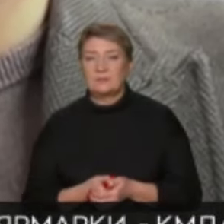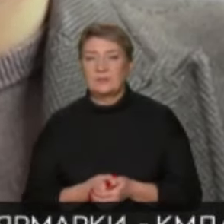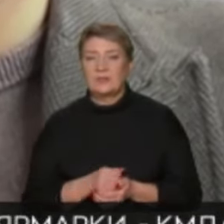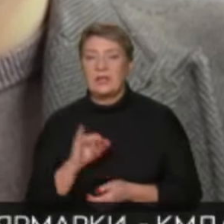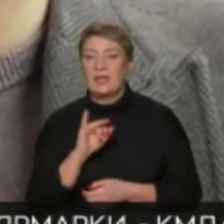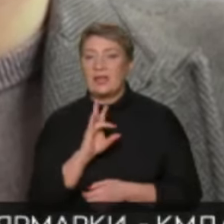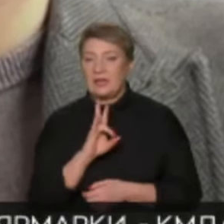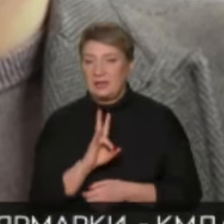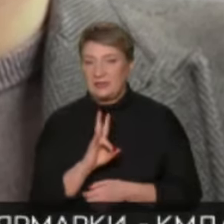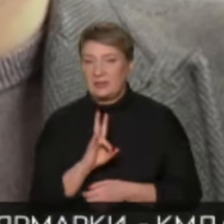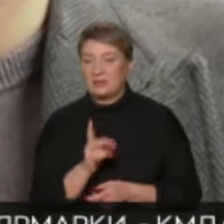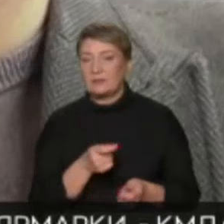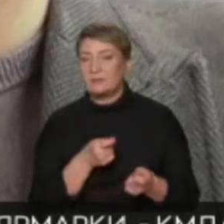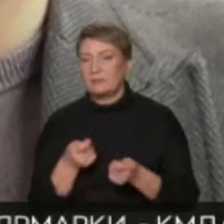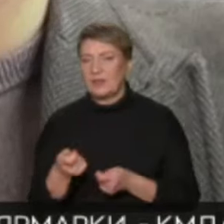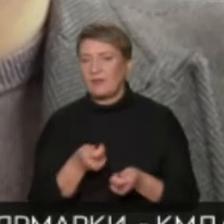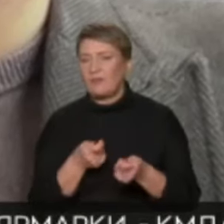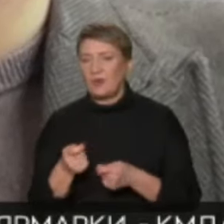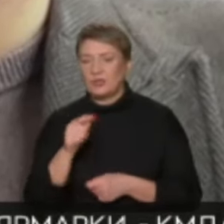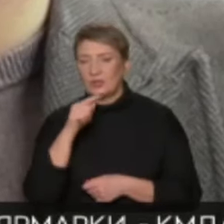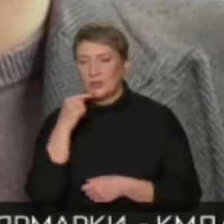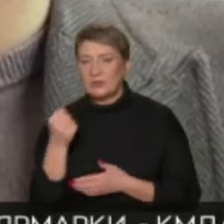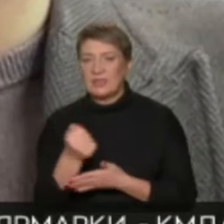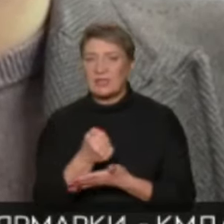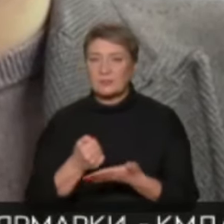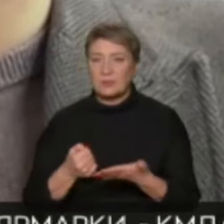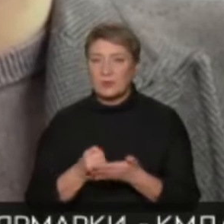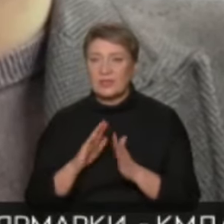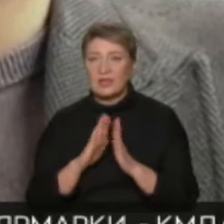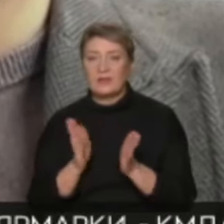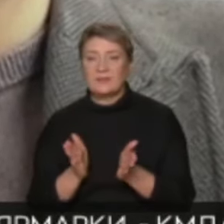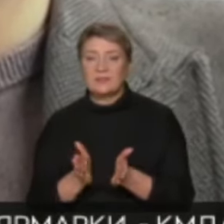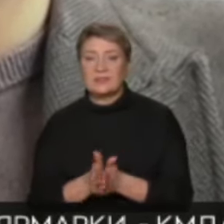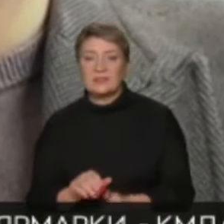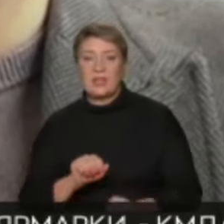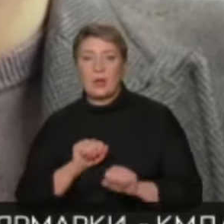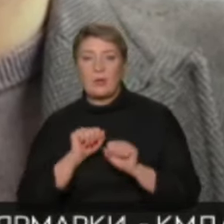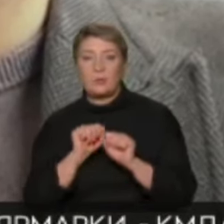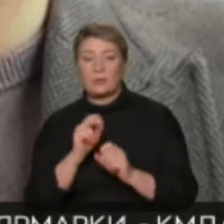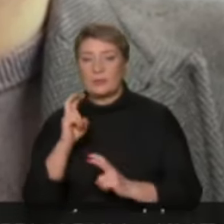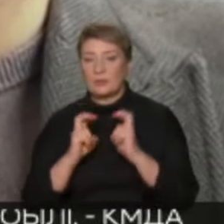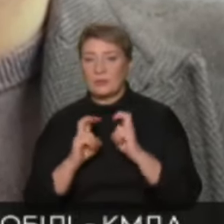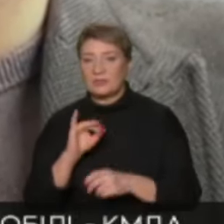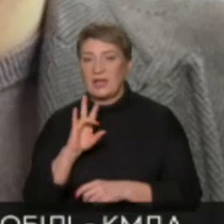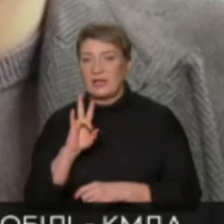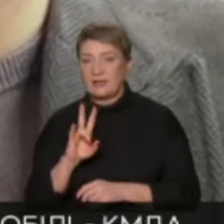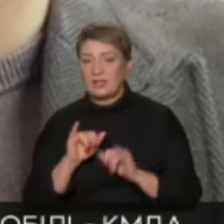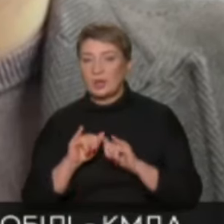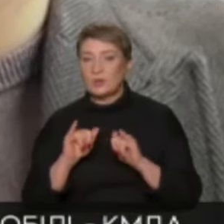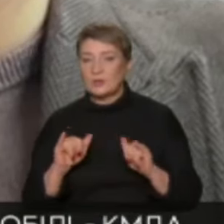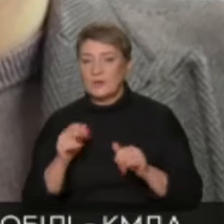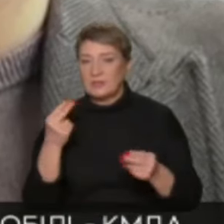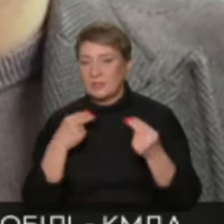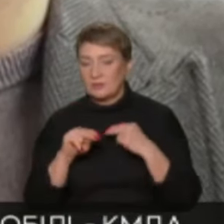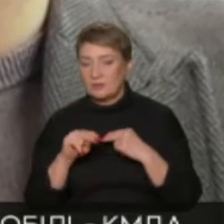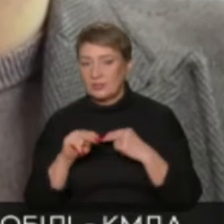дійсно, він постачає Росії озброєння, і взагалі оборонна промисловість Ірану дуже активно розвивається. До певного часу